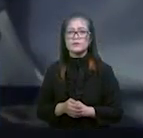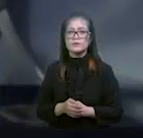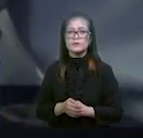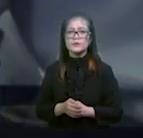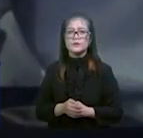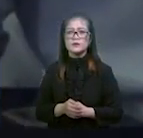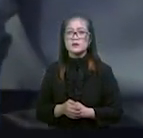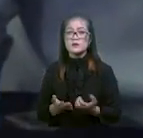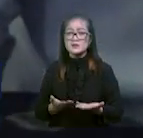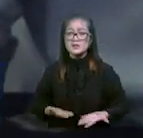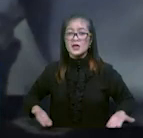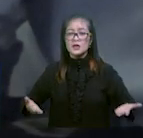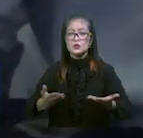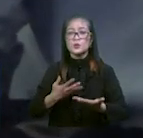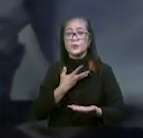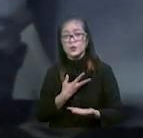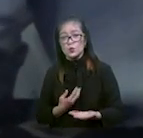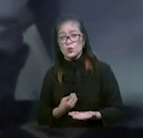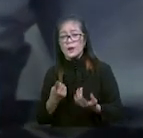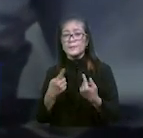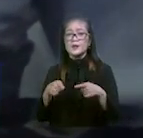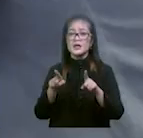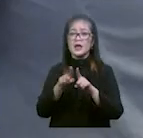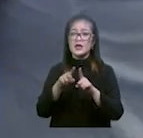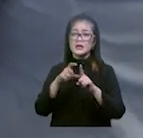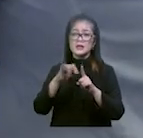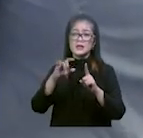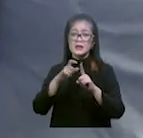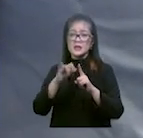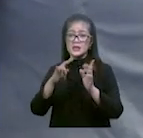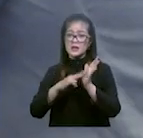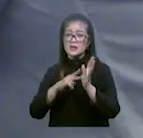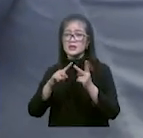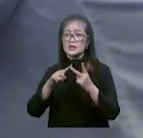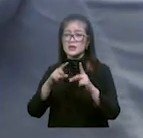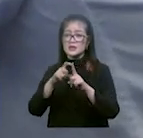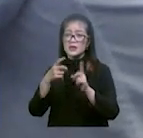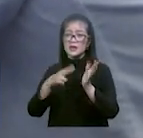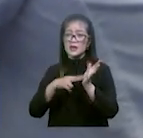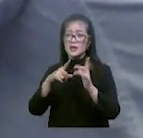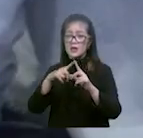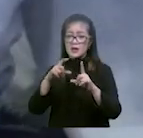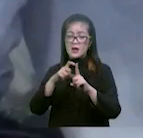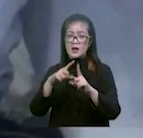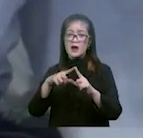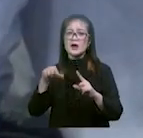Suasana haru mewarnai pernikahan di Dinda Nida di Kampung Kutawetan, Desa Mangunkerta, Kecamatan Cugenang, Cianjur, Jawa